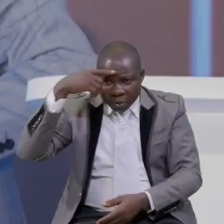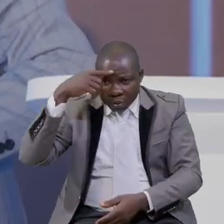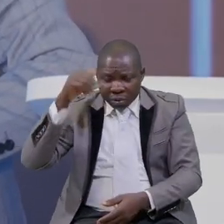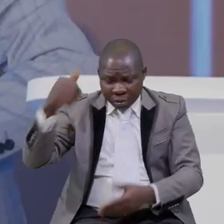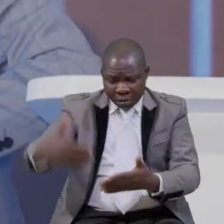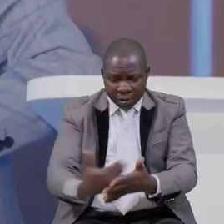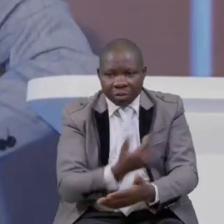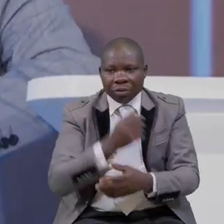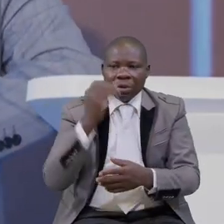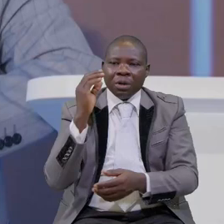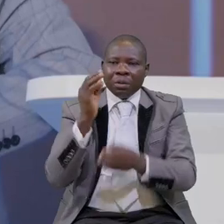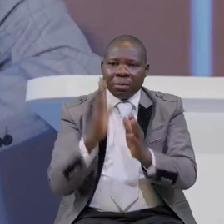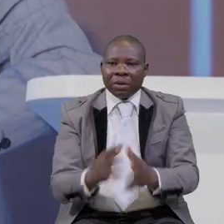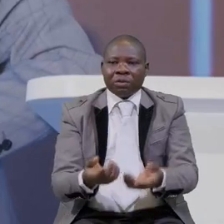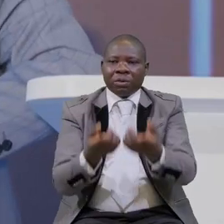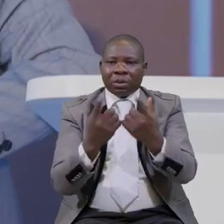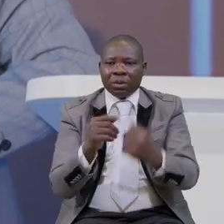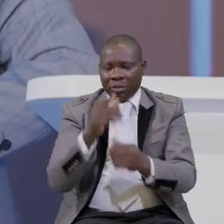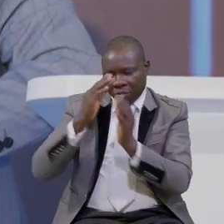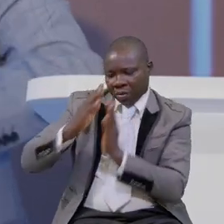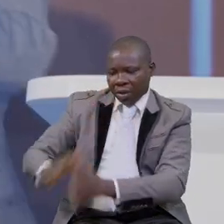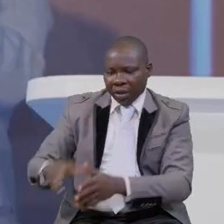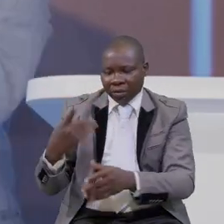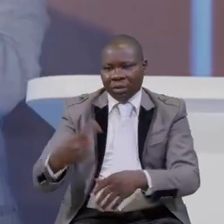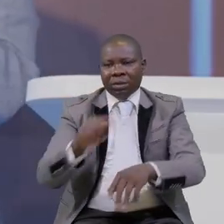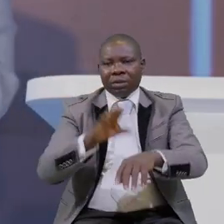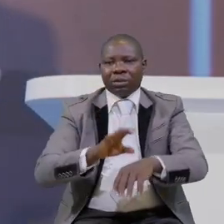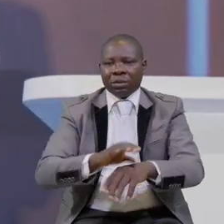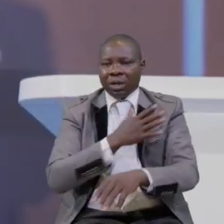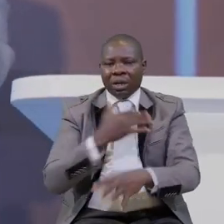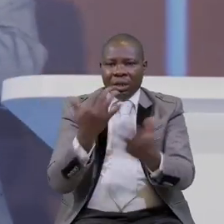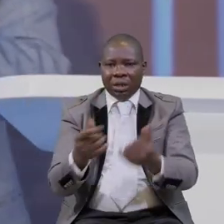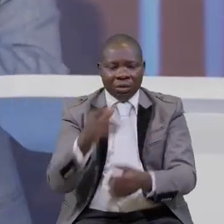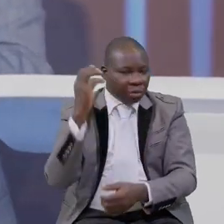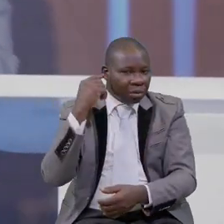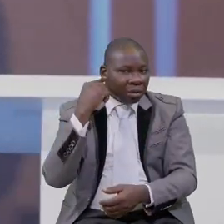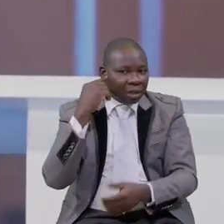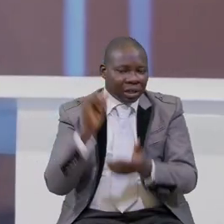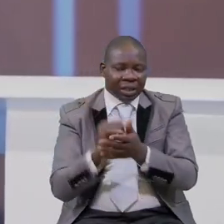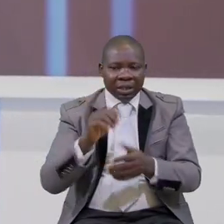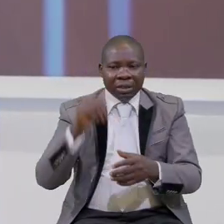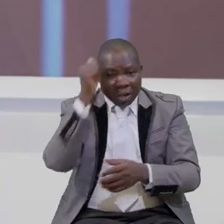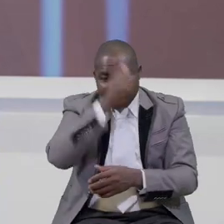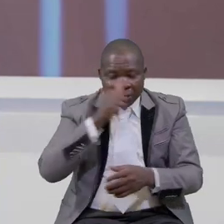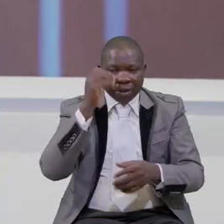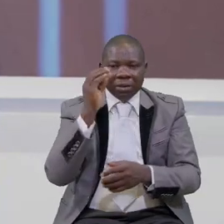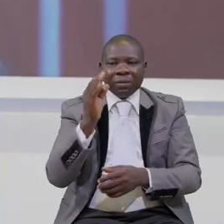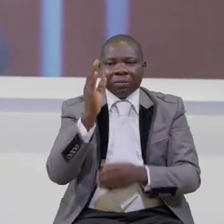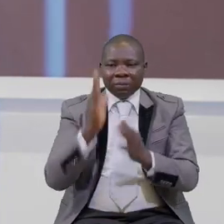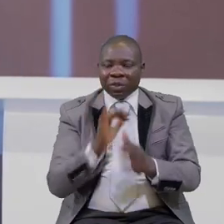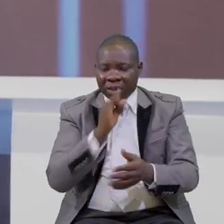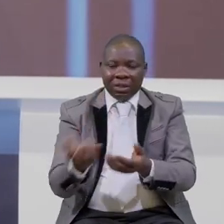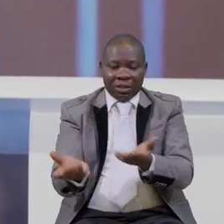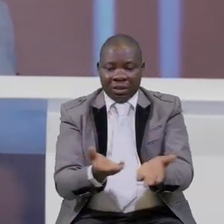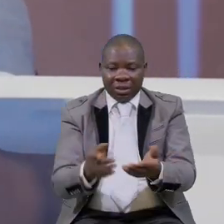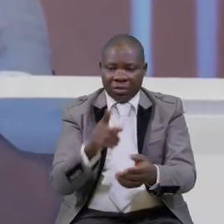parce qu'un nouveau pasteur est venu, tu as quitté l'église. Et tu es ici. Tu as entendu qu'un Africain est venu. Tu